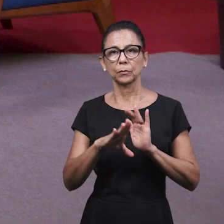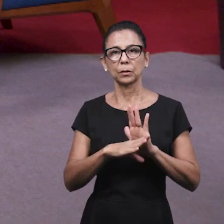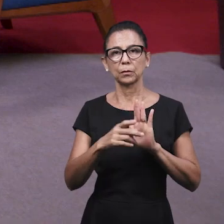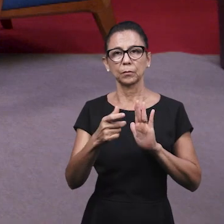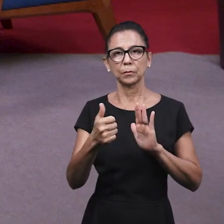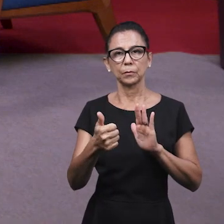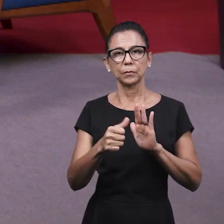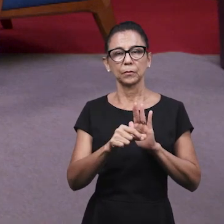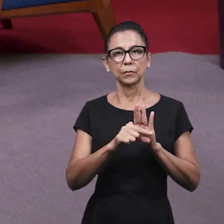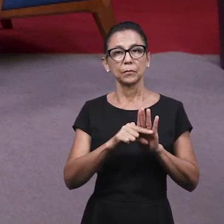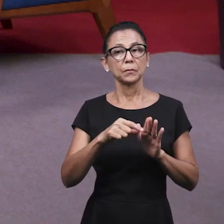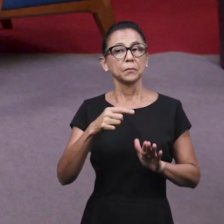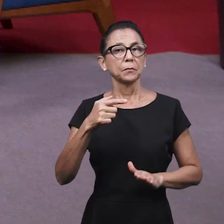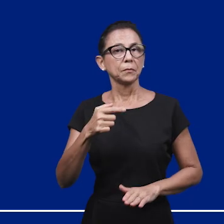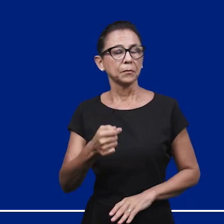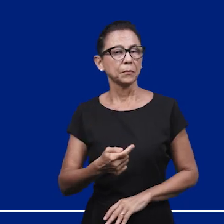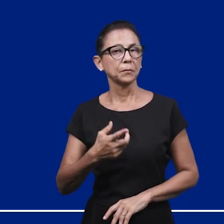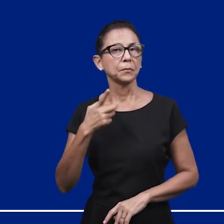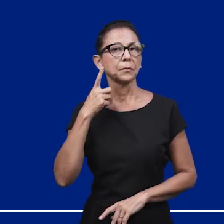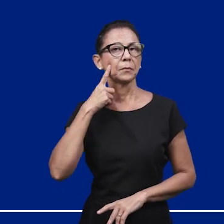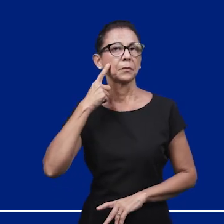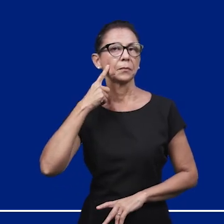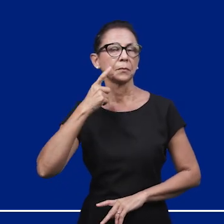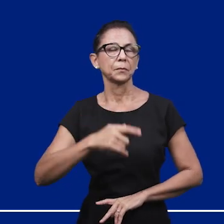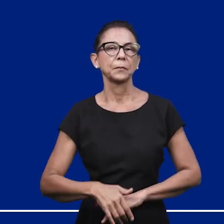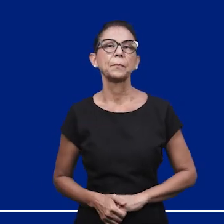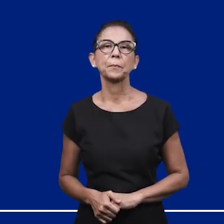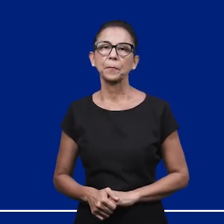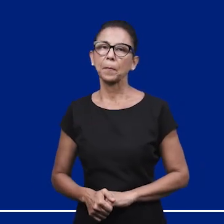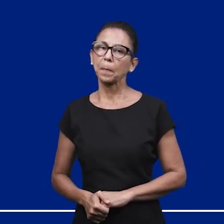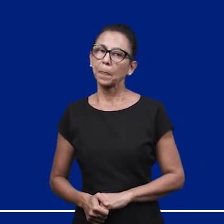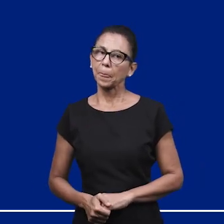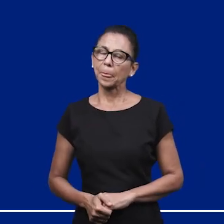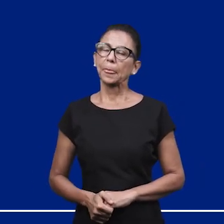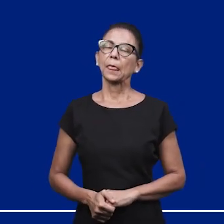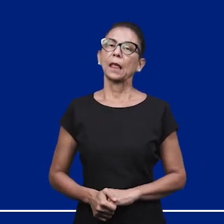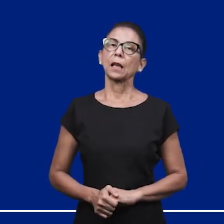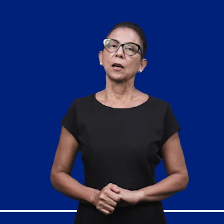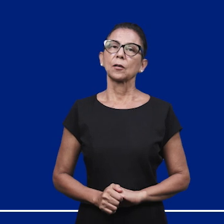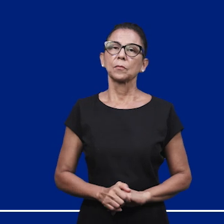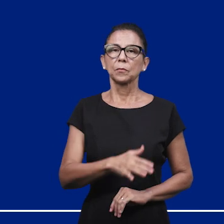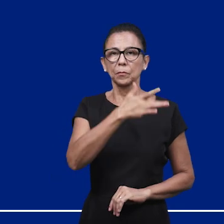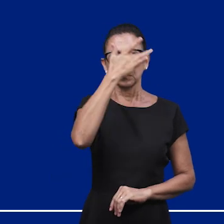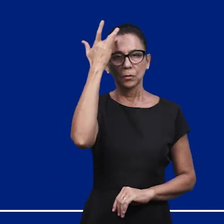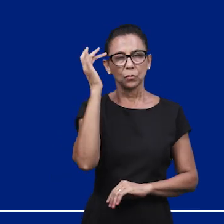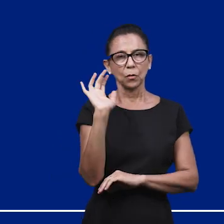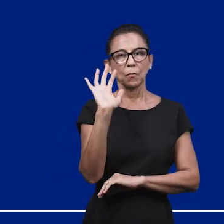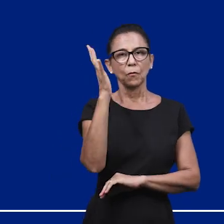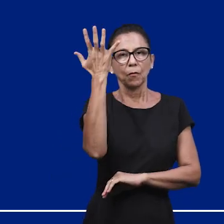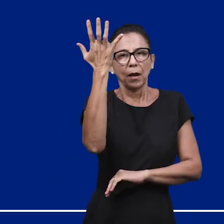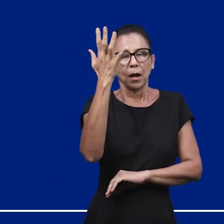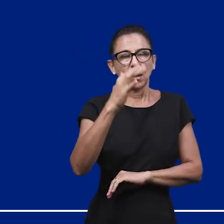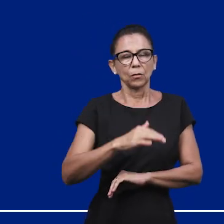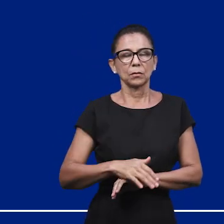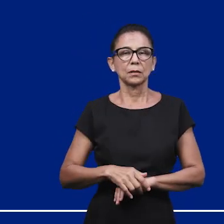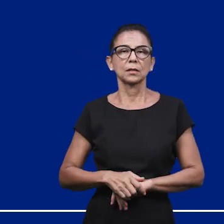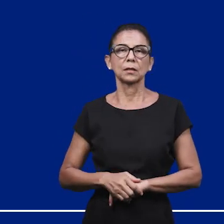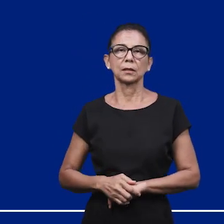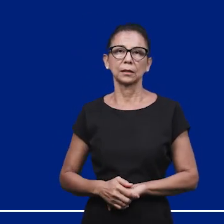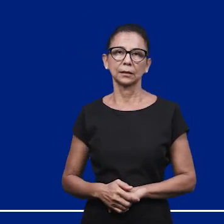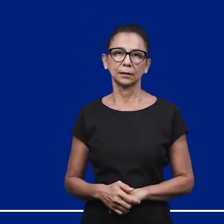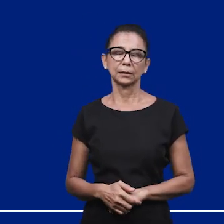de Jean, chapitre 1er, verset 7, nous dit, car beaucoup de trompeurs sont entrés dans le